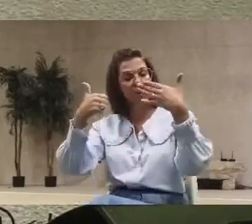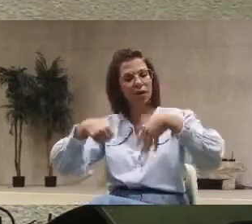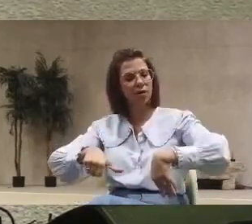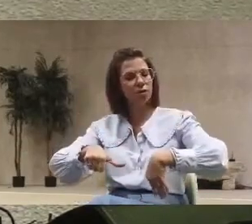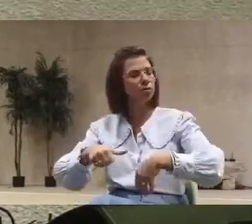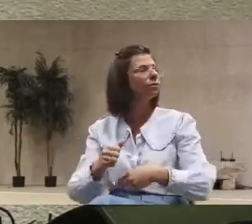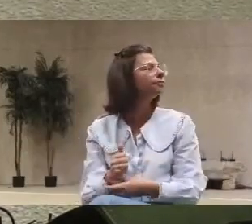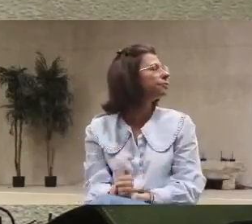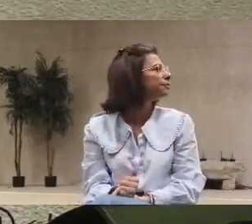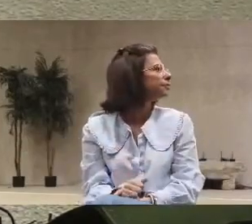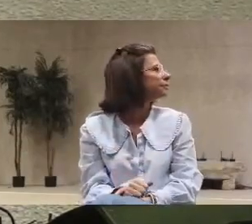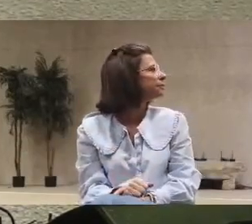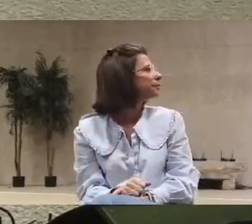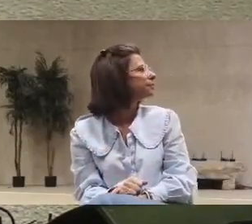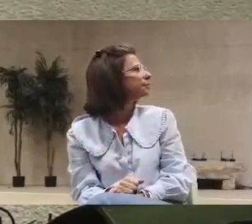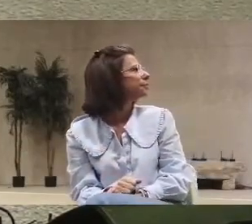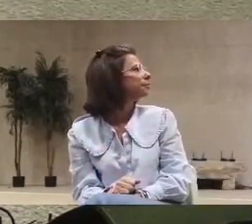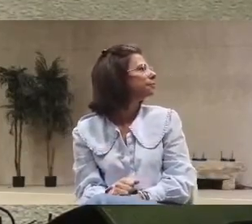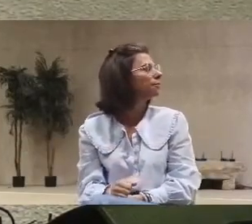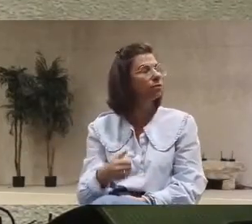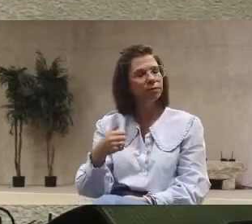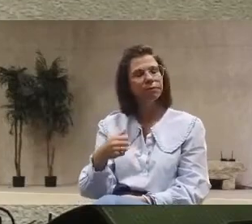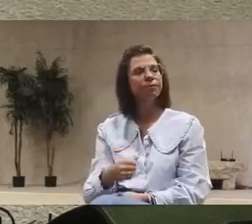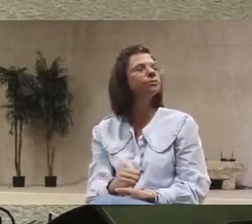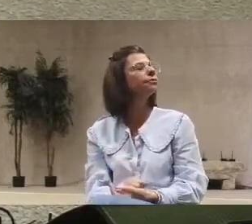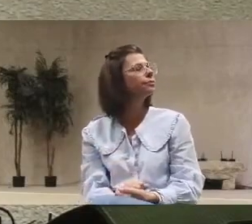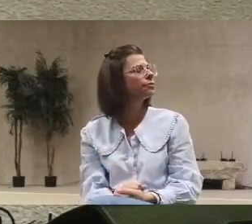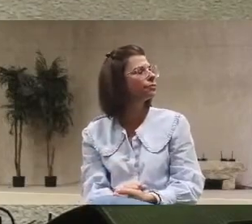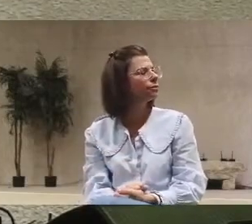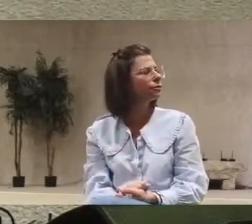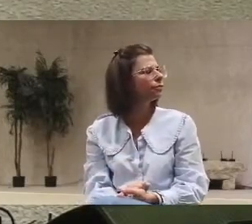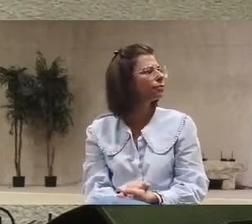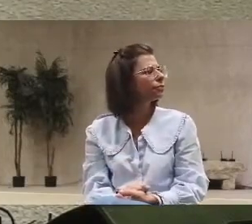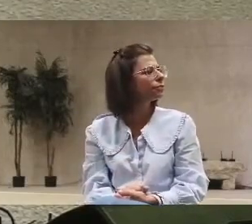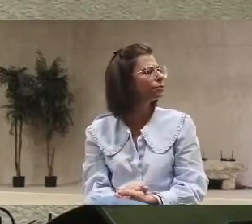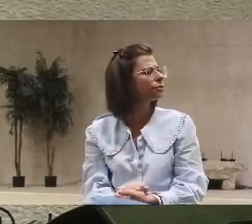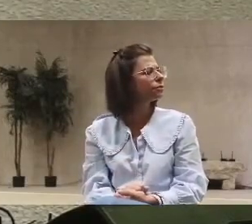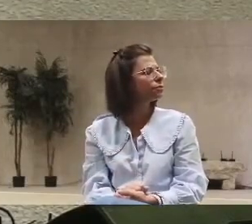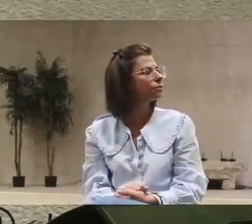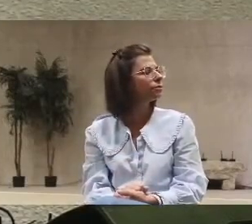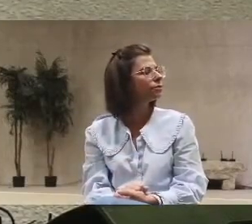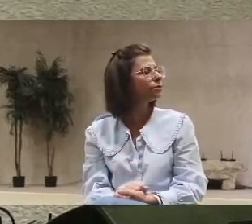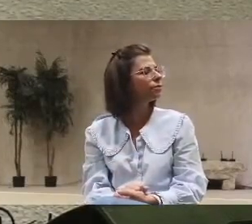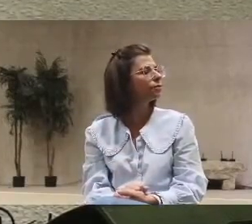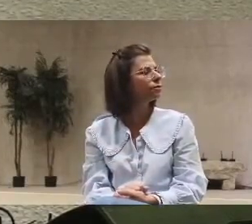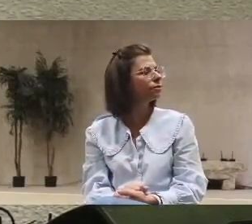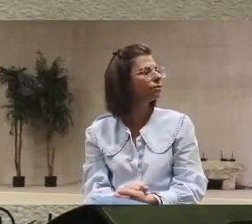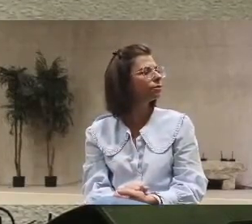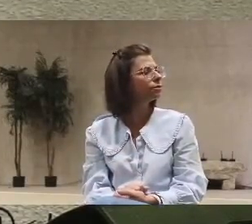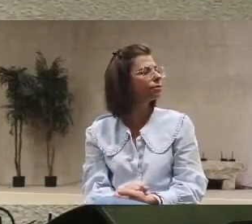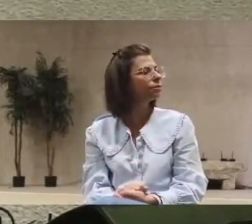et je me baserai un petit peu là-dessus. Esaïe 11,